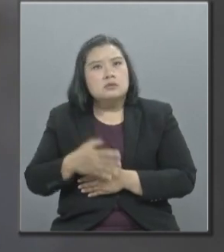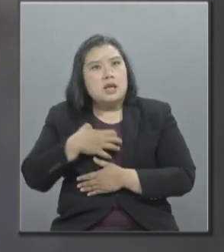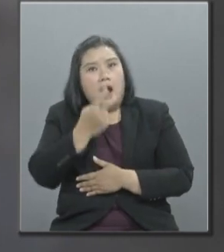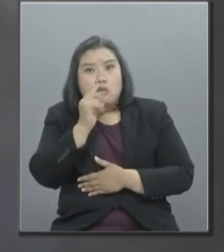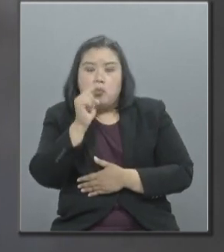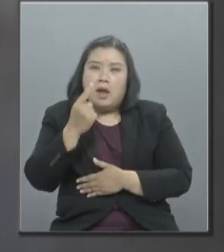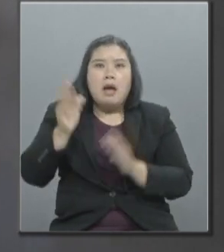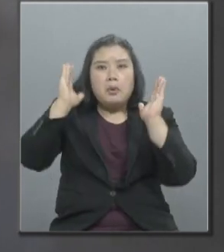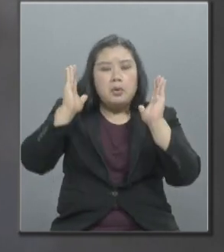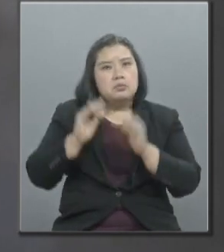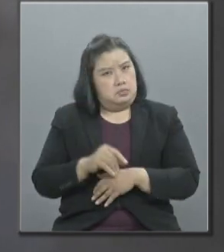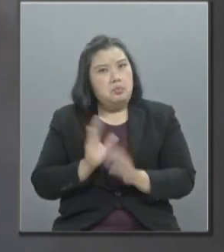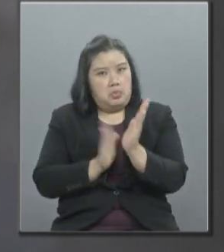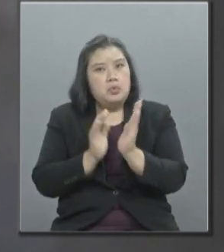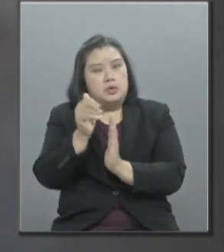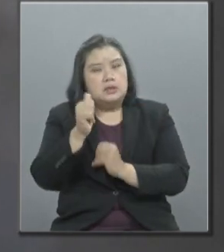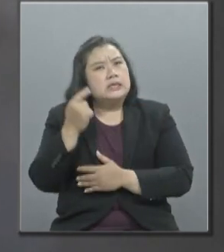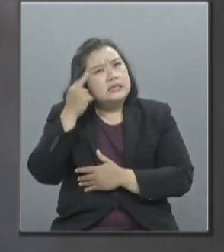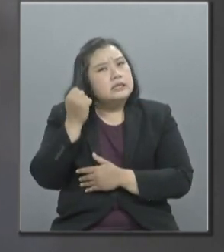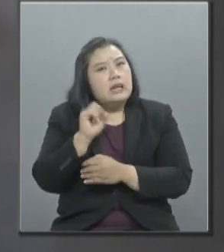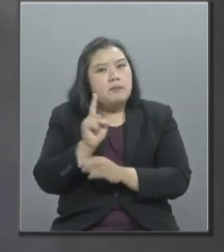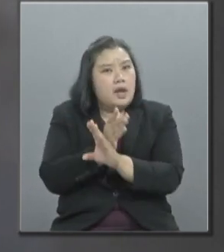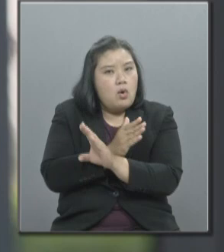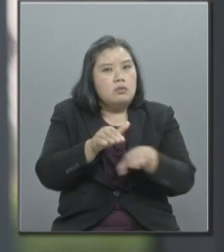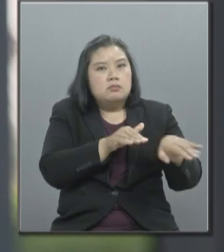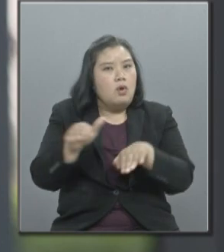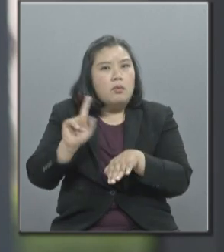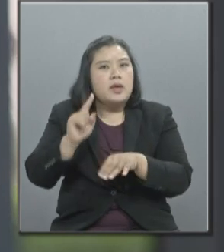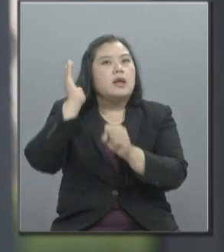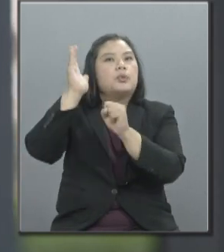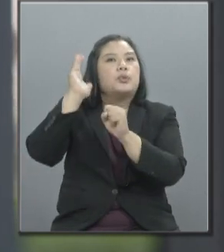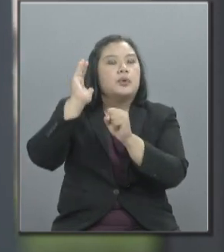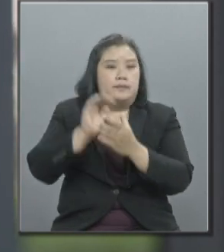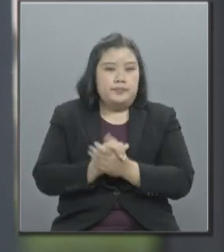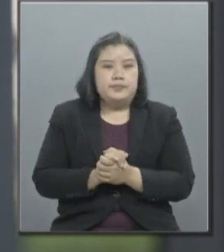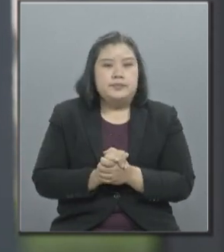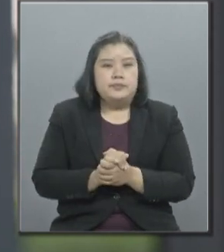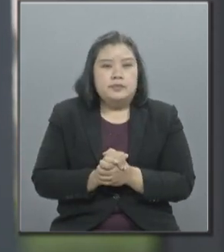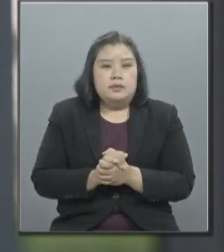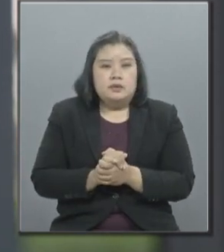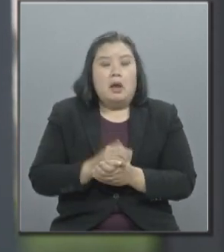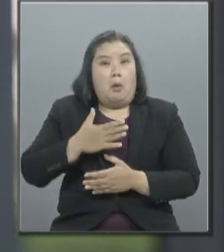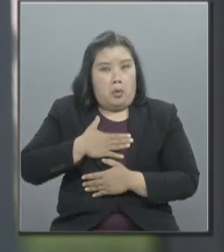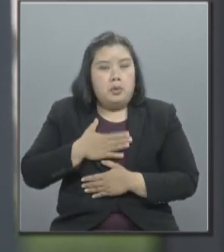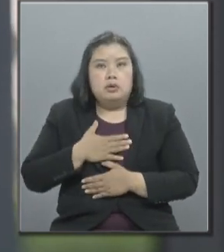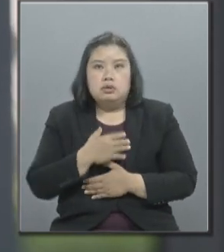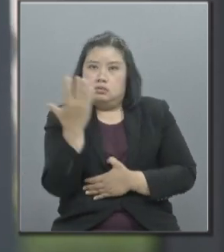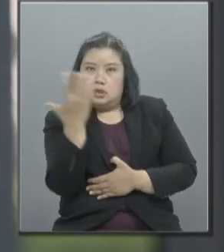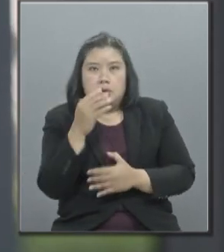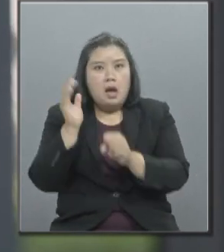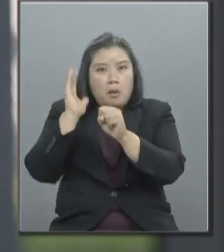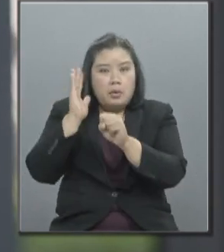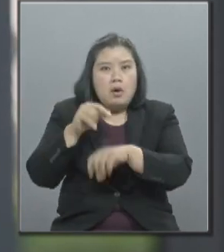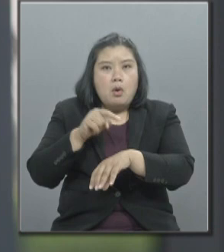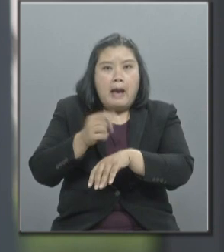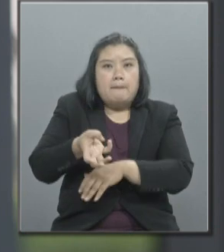ากๆเลยค่ะอยากจะรู้ว่าพี่เบสมีการเตรียมตัวยังไงบ้างคะ จะบอกว่ายิ่งเวลาน้อยที่อยู่หน้าจอยิ่งต้อง